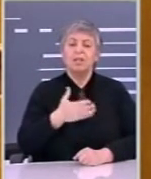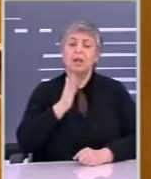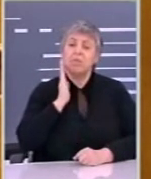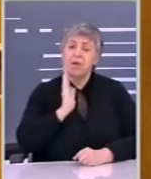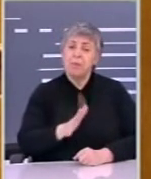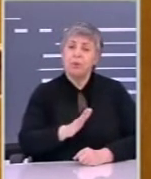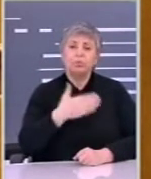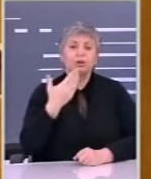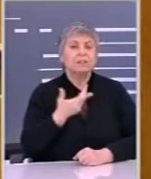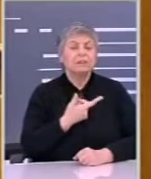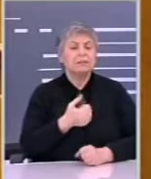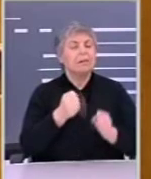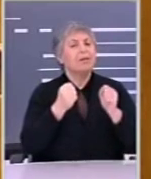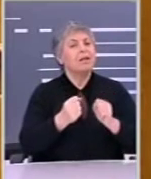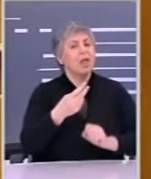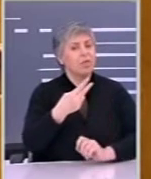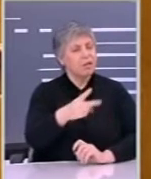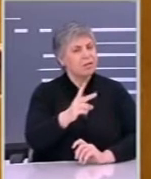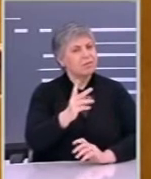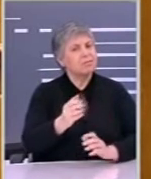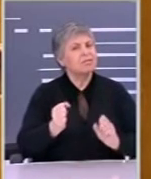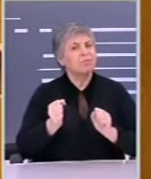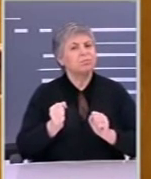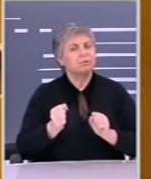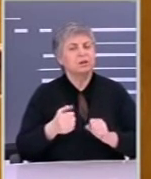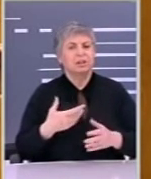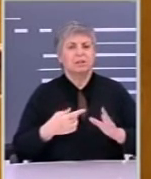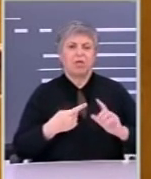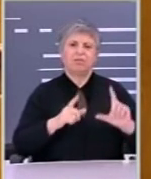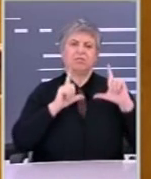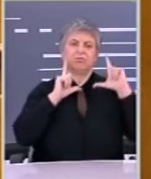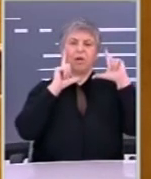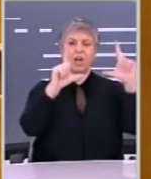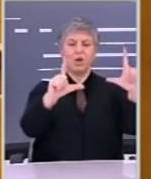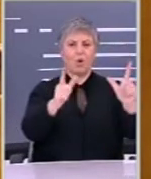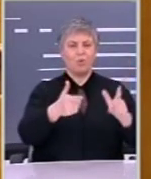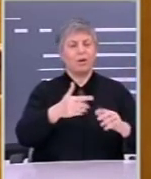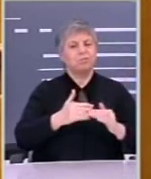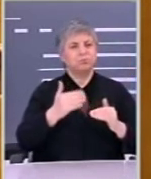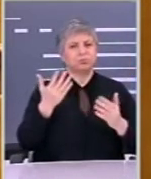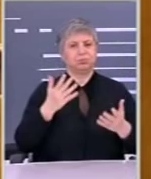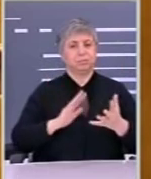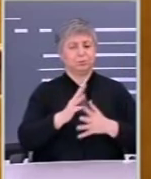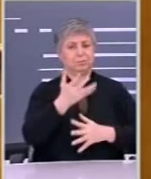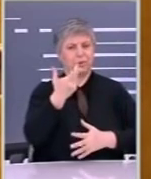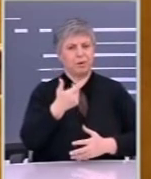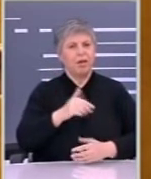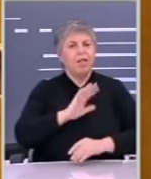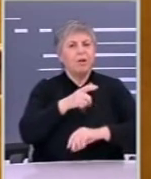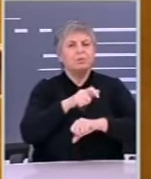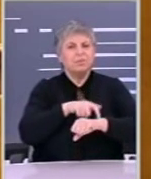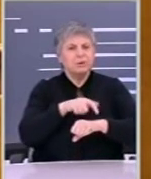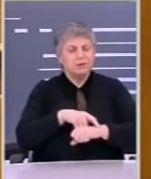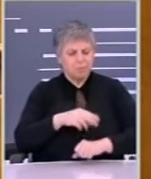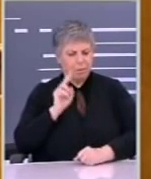θα μπορούσε κάπως να αποκαταστήσει το κύρος της παράταξής σας, επιλέγετε για άλλη μια φορά την απονόμευση